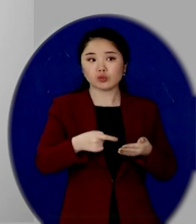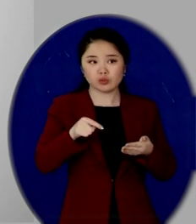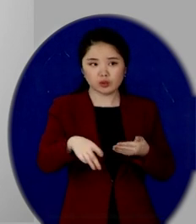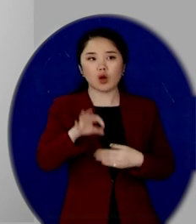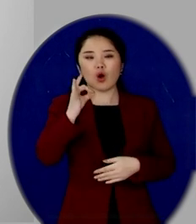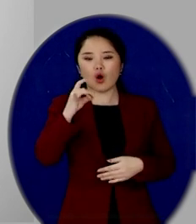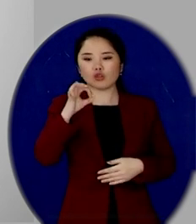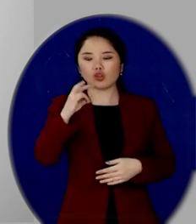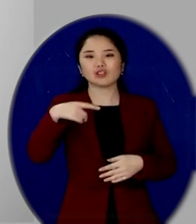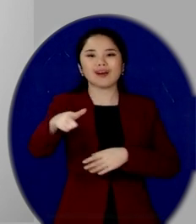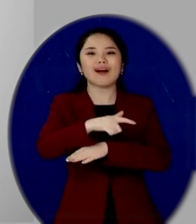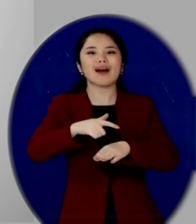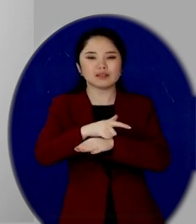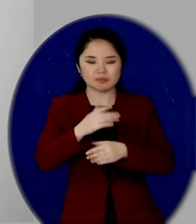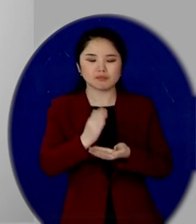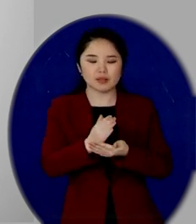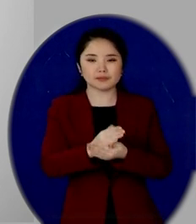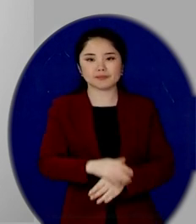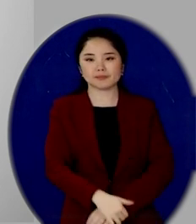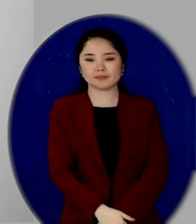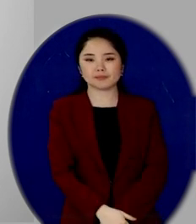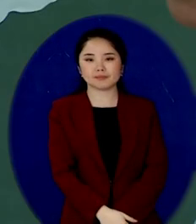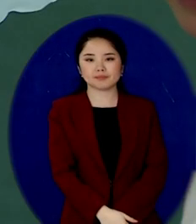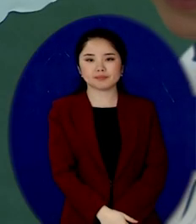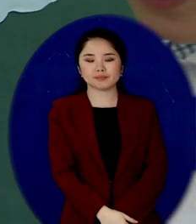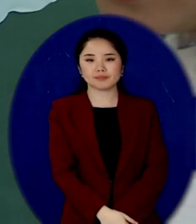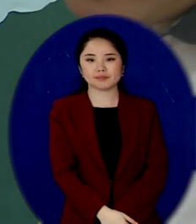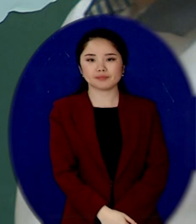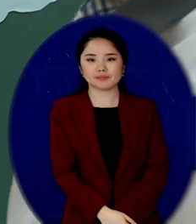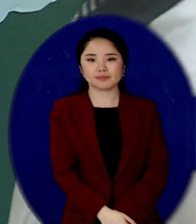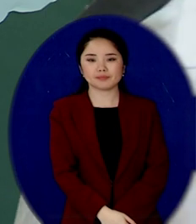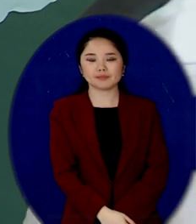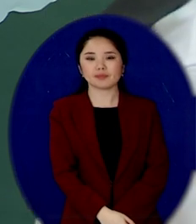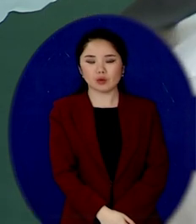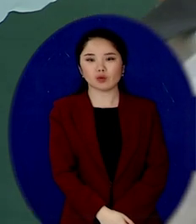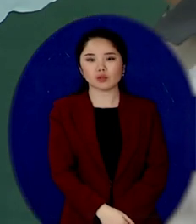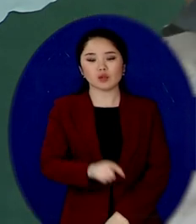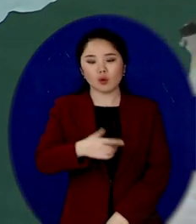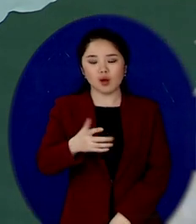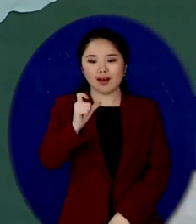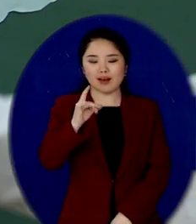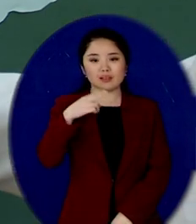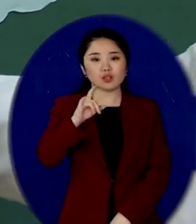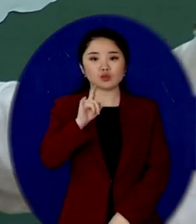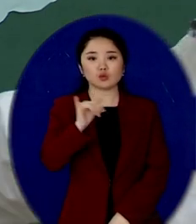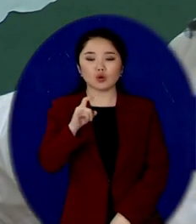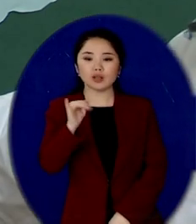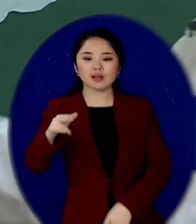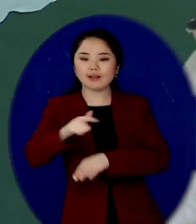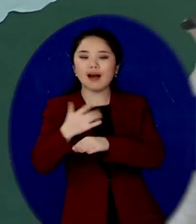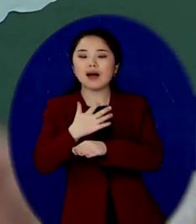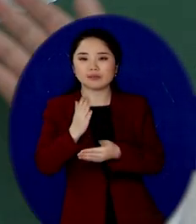хөндийн соёлын дурсгалд багтдаг гэжээ. Тэгвэл бүгдээрээ Эрдэнцөө хийдийг